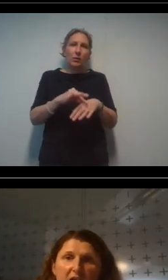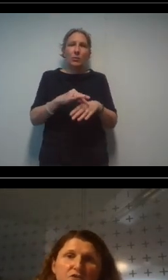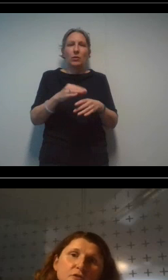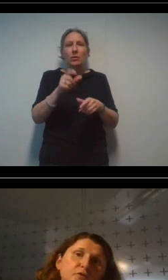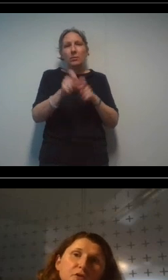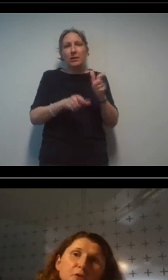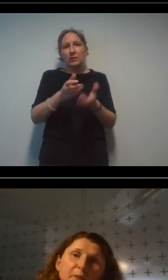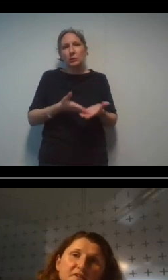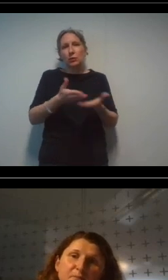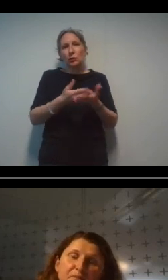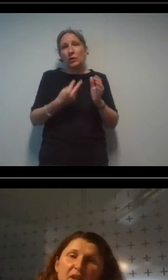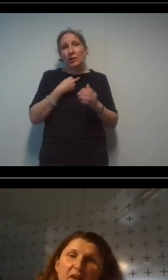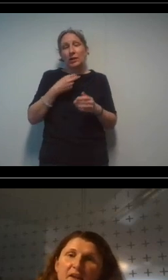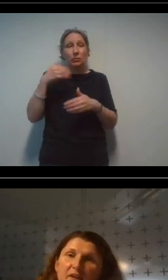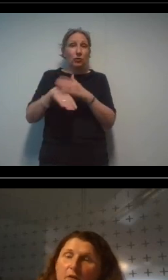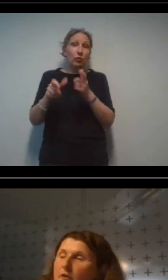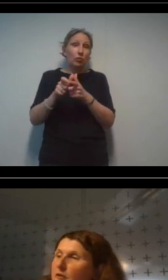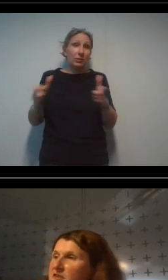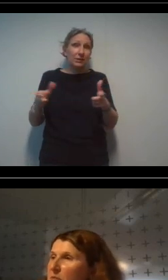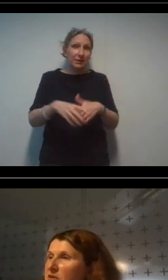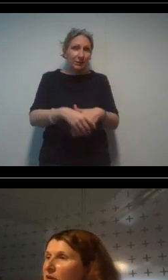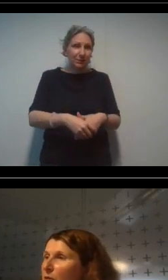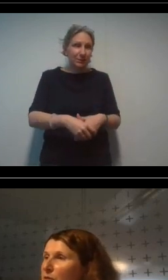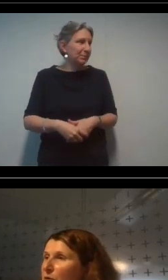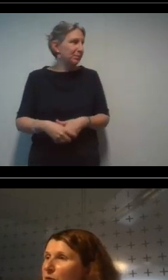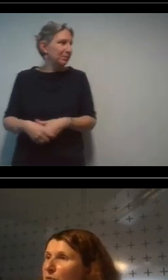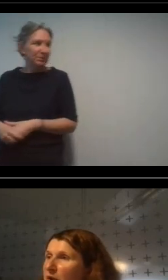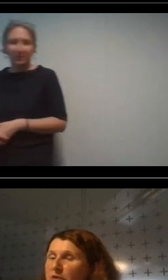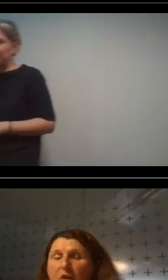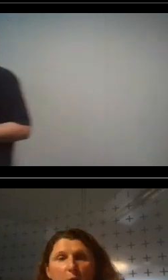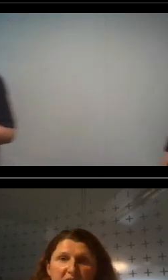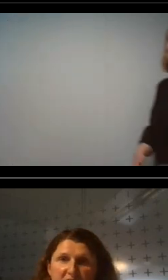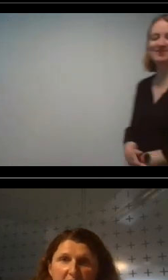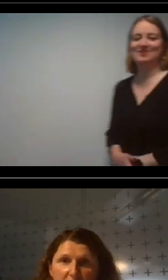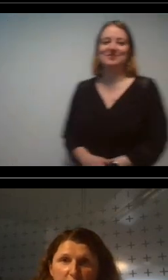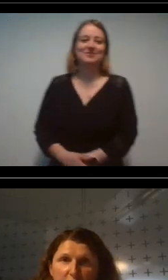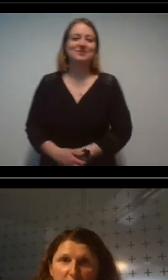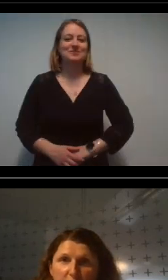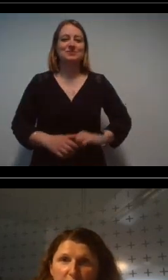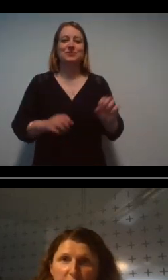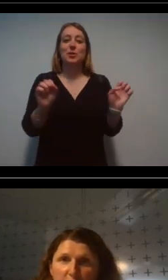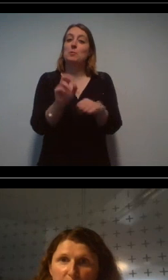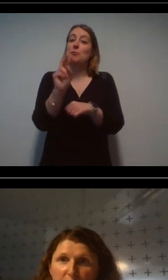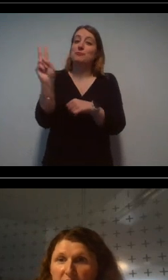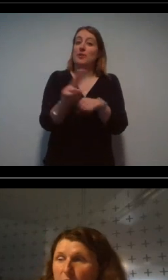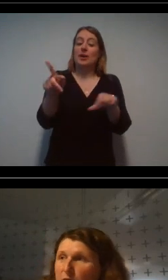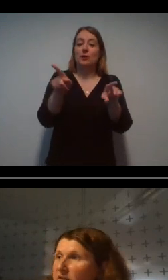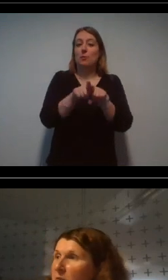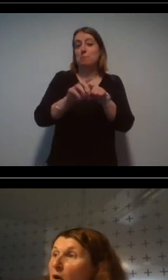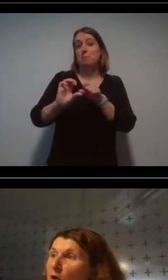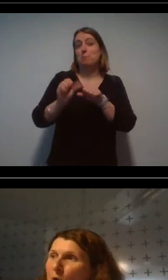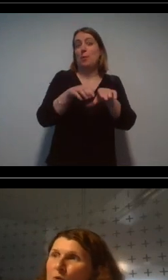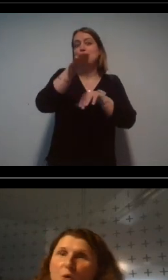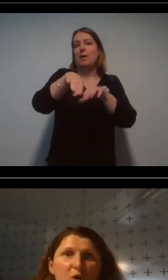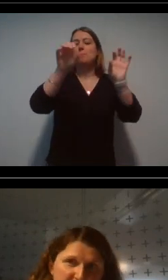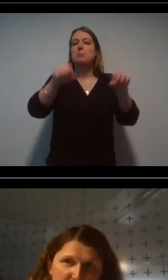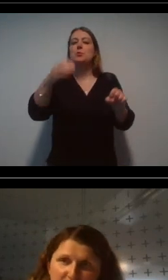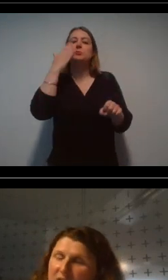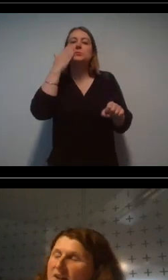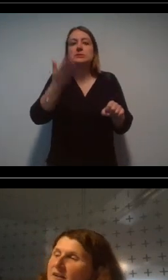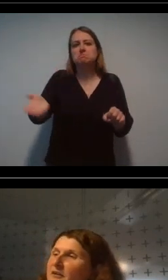au sens large dans vos entreprises. Et ça peut être vraiment une bonne entrée en matière quand peut-être vous n'avez pas encore